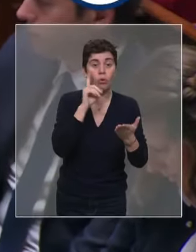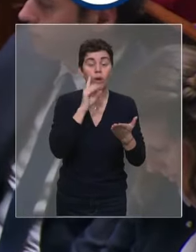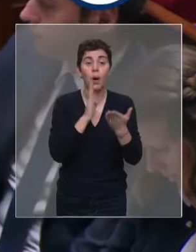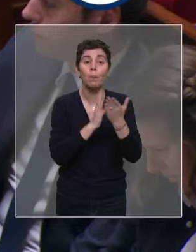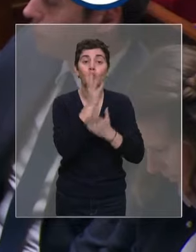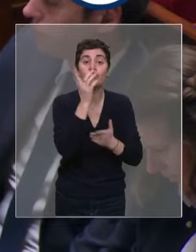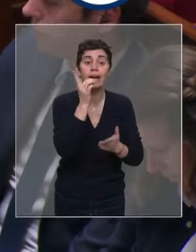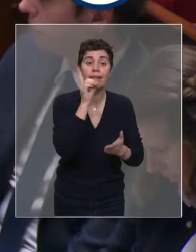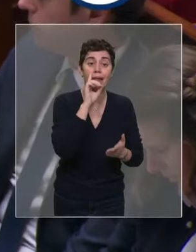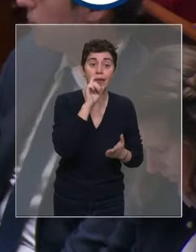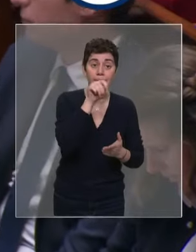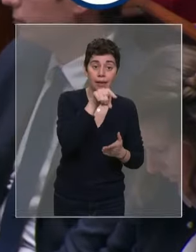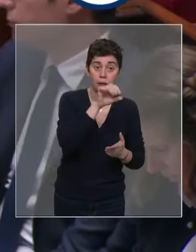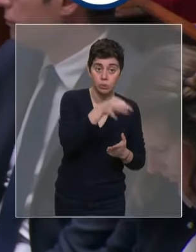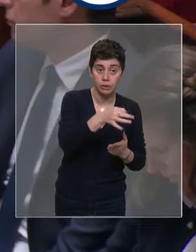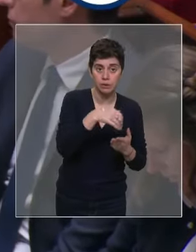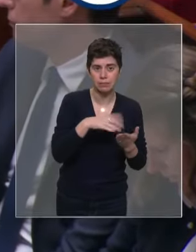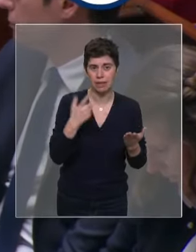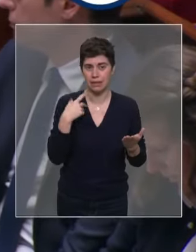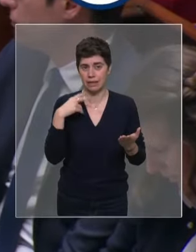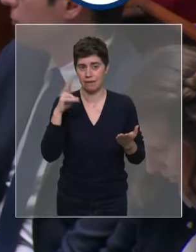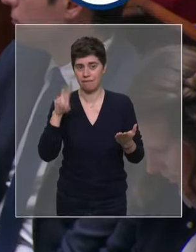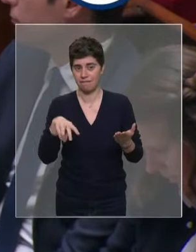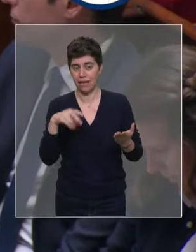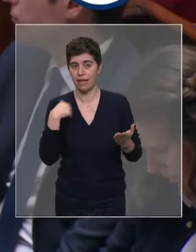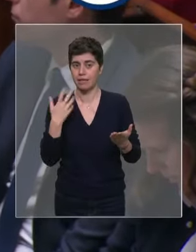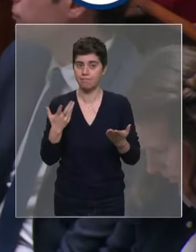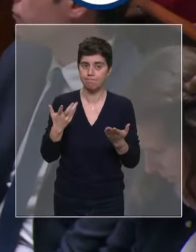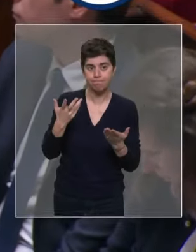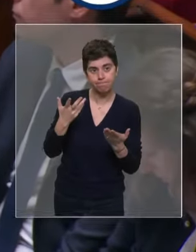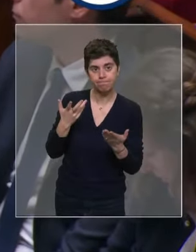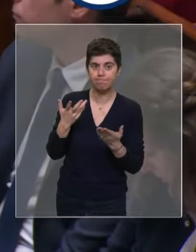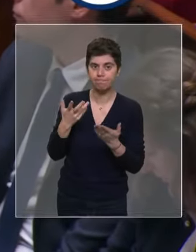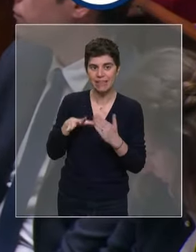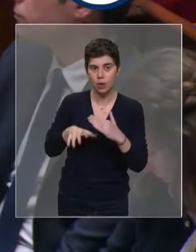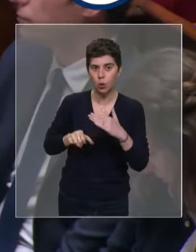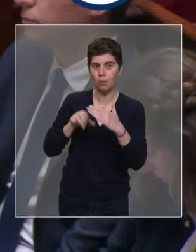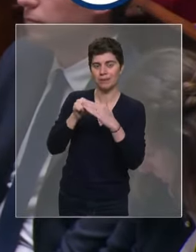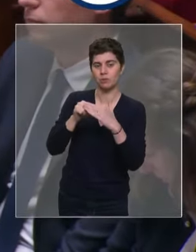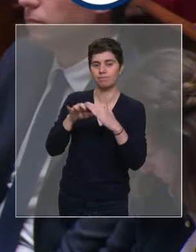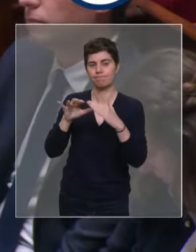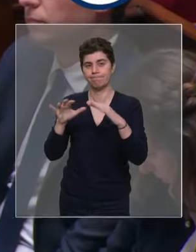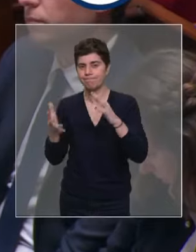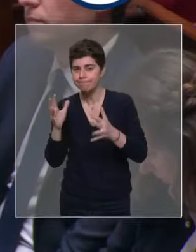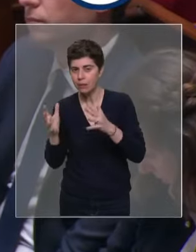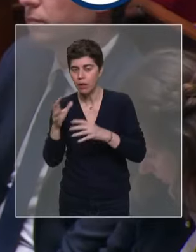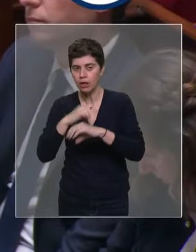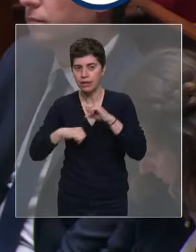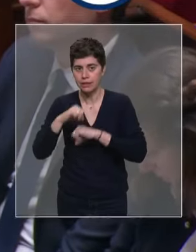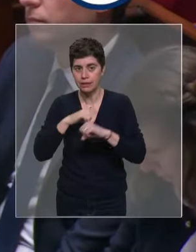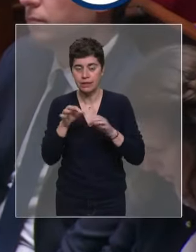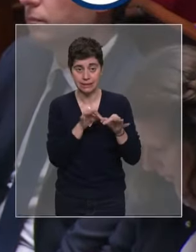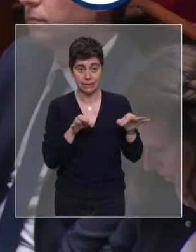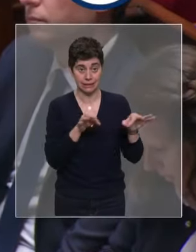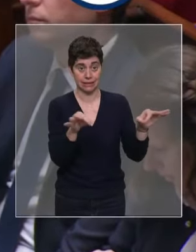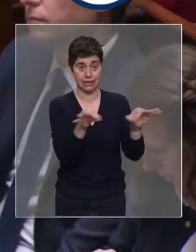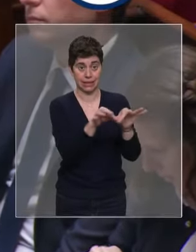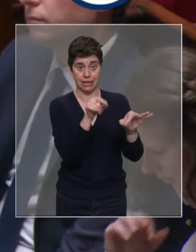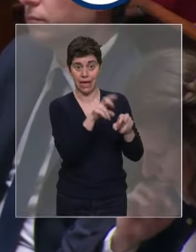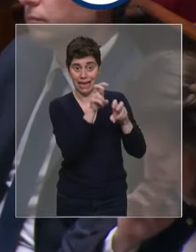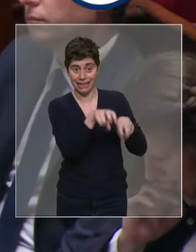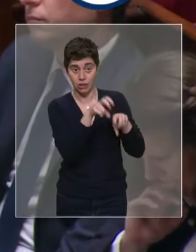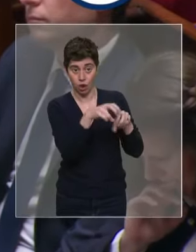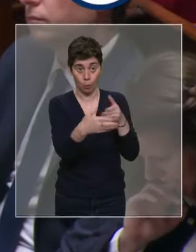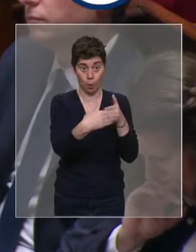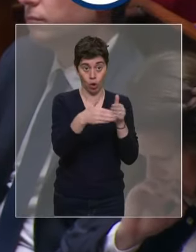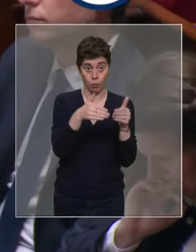mais les inquiétudes sur la compensation sont à proximité immédiate. Quand on sait que la taille moyenne des exploitations agricoles aux alentours de